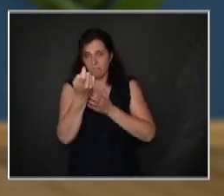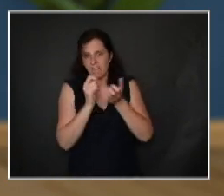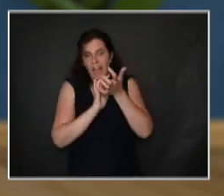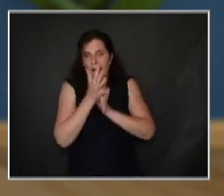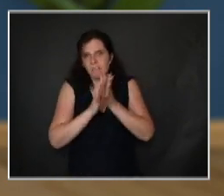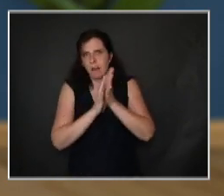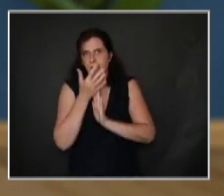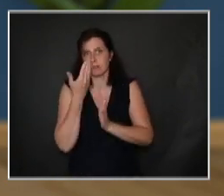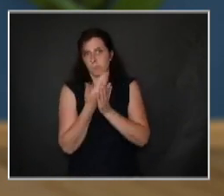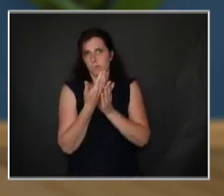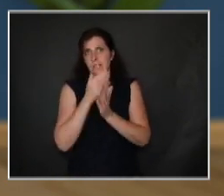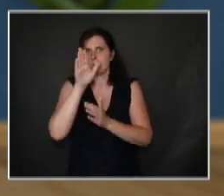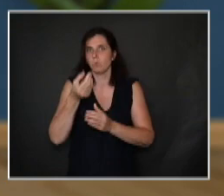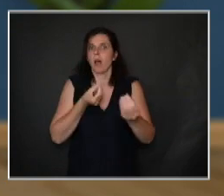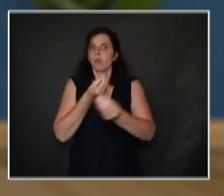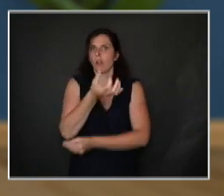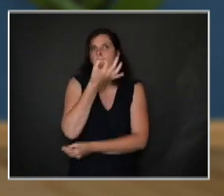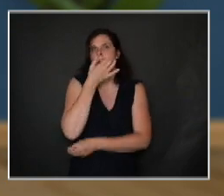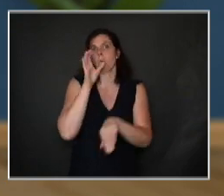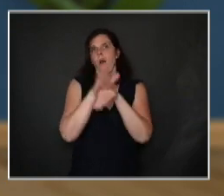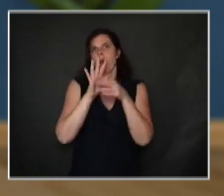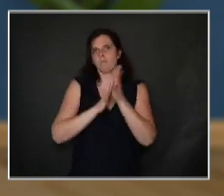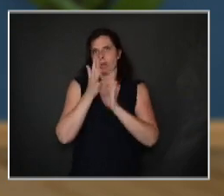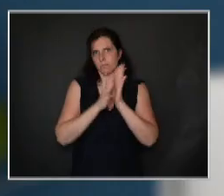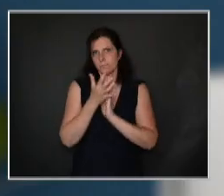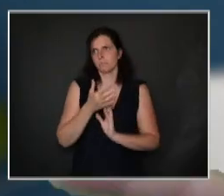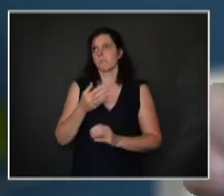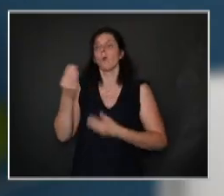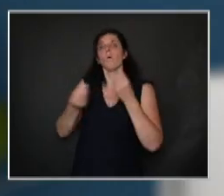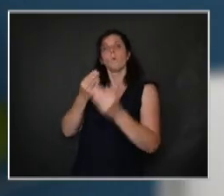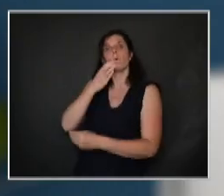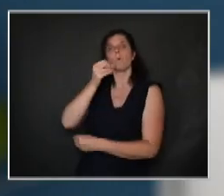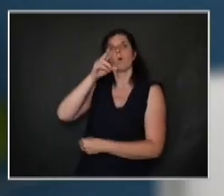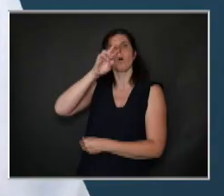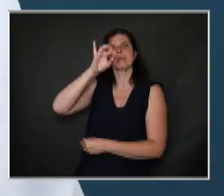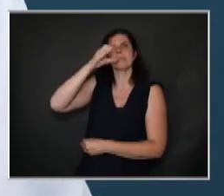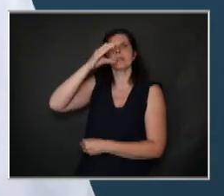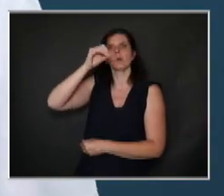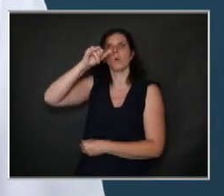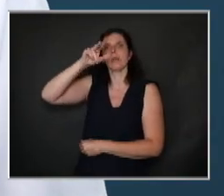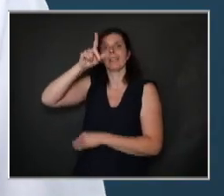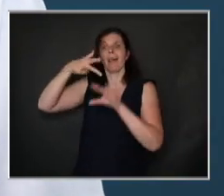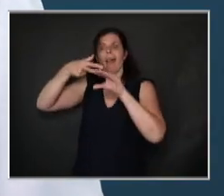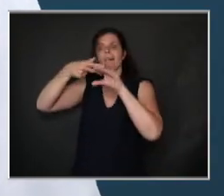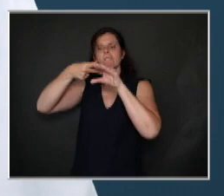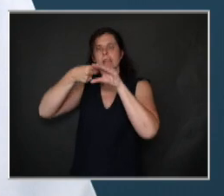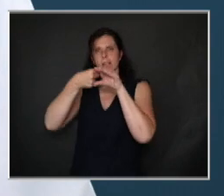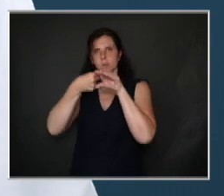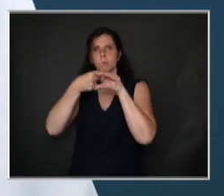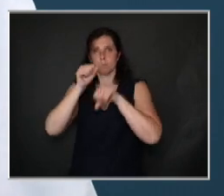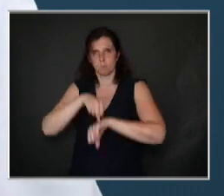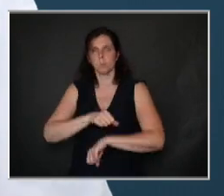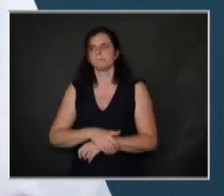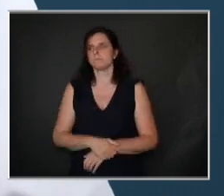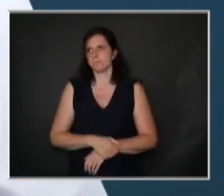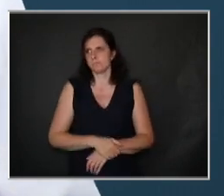de la douleur. C'est pour ça qu'on donne des anti-inflammatoires, oui, et qu'ils sont efficaces. Oui. Ou alors qu'on fait des infiltrations. Mm-hmm. Hein, voilà. Ça,